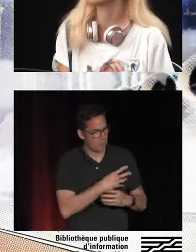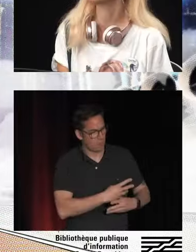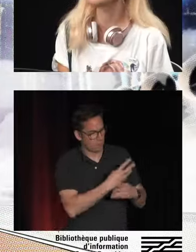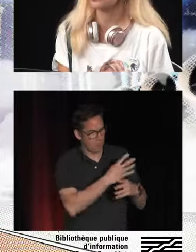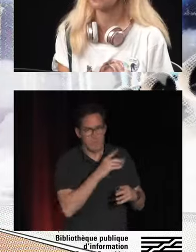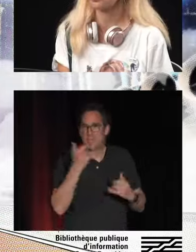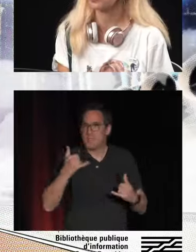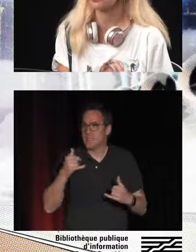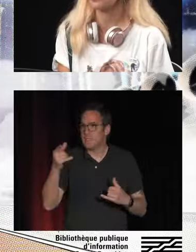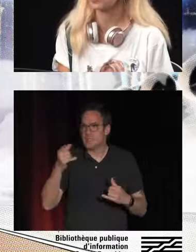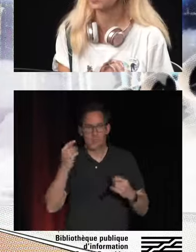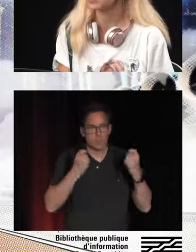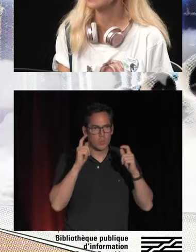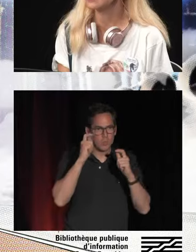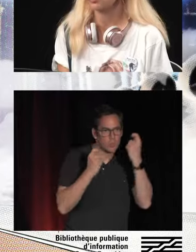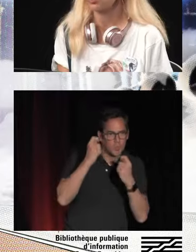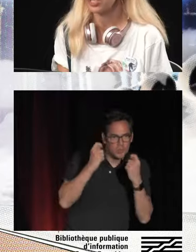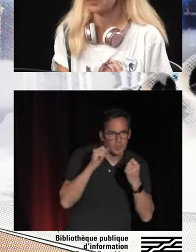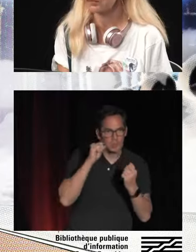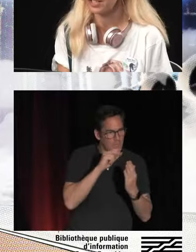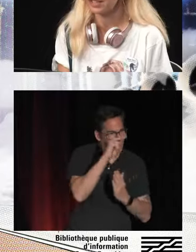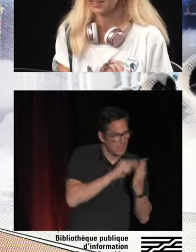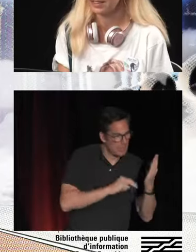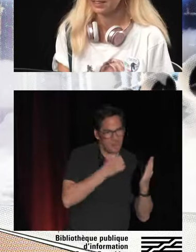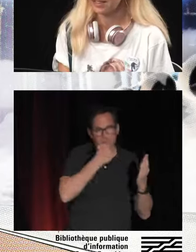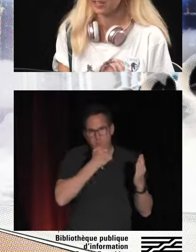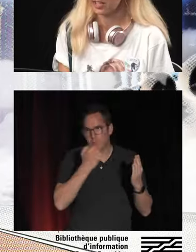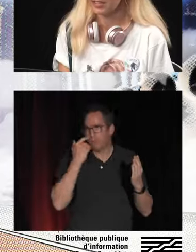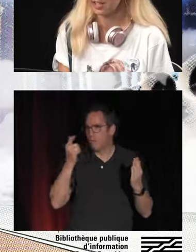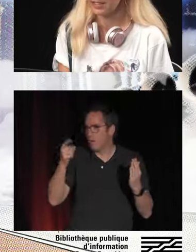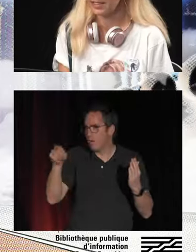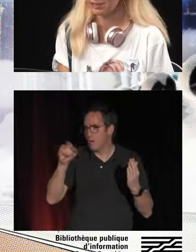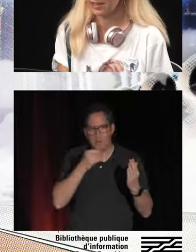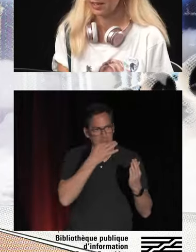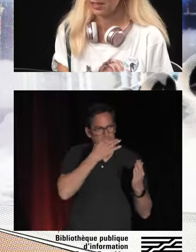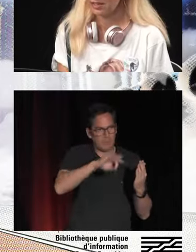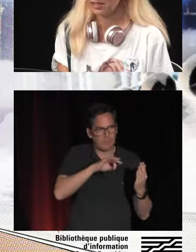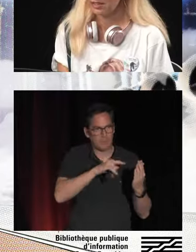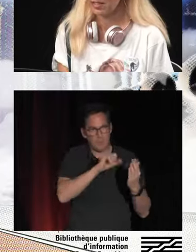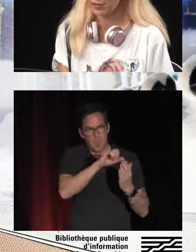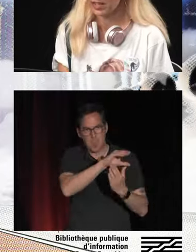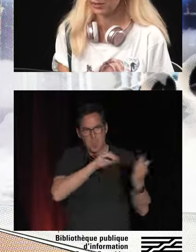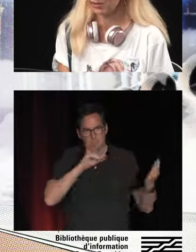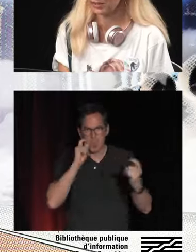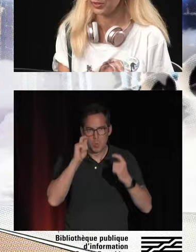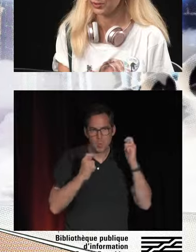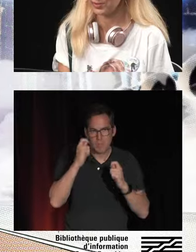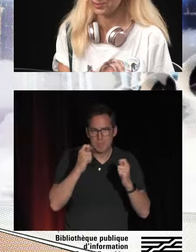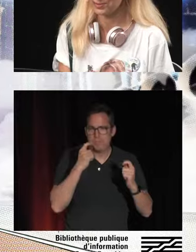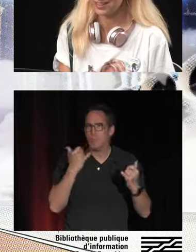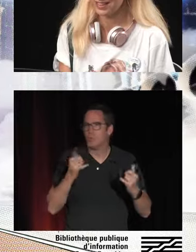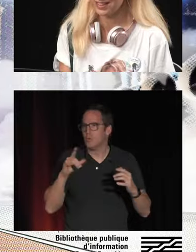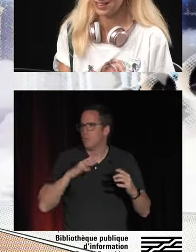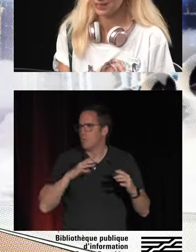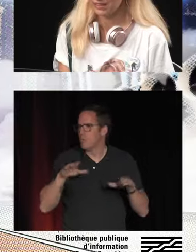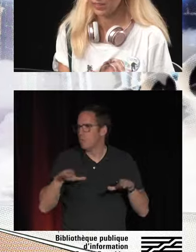gens qui suivent sur Twitch en même temps et qui lisent les questions du chat peuvent relayer. On va faire un petit travail d'équipe. C'est la modération, hein.